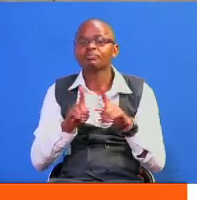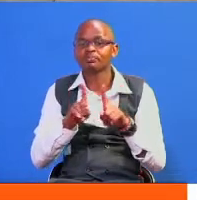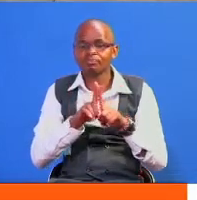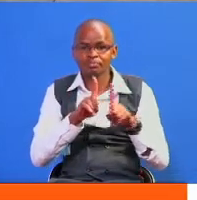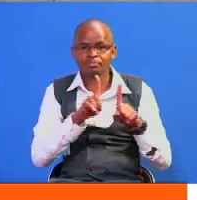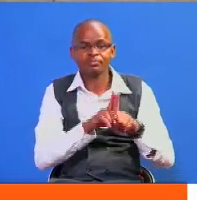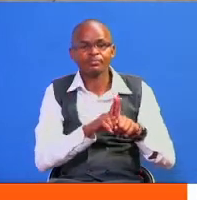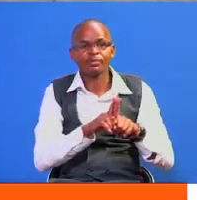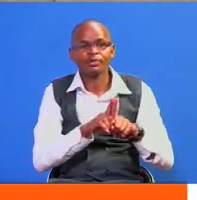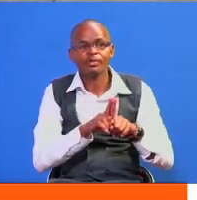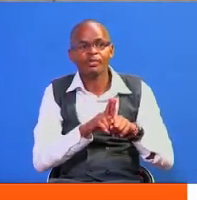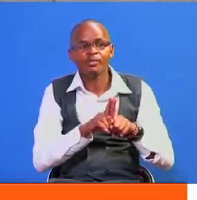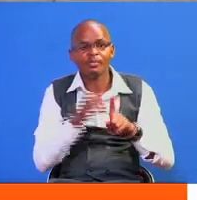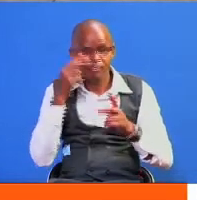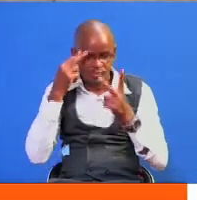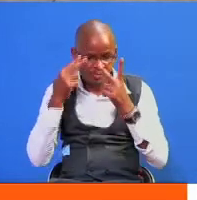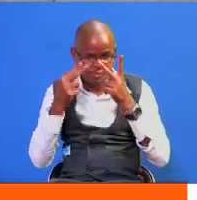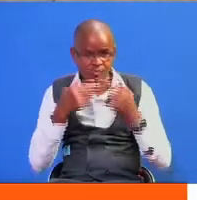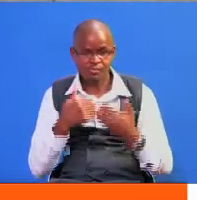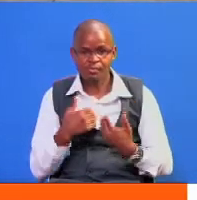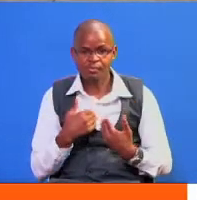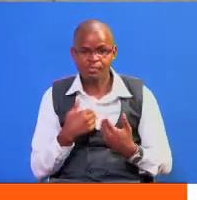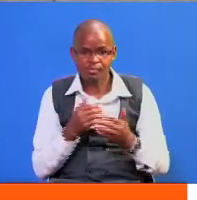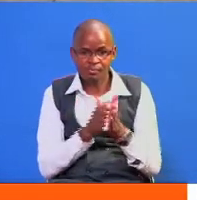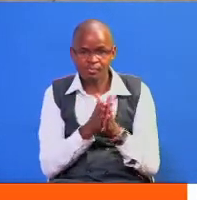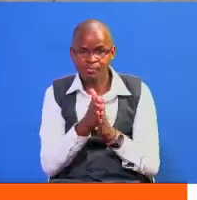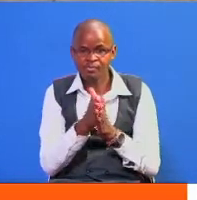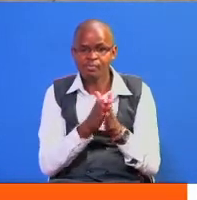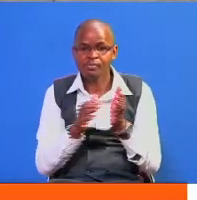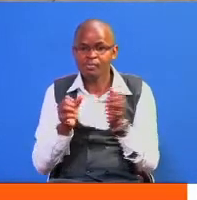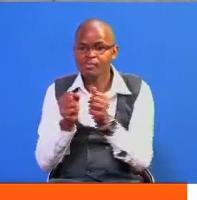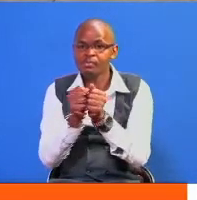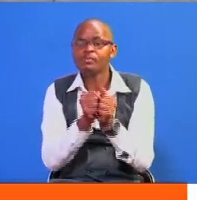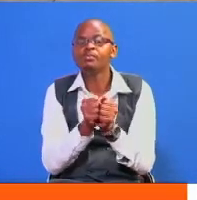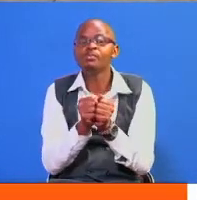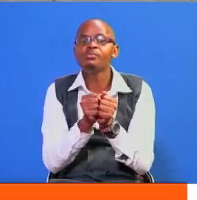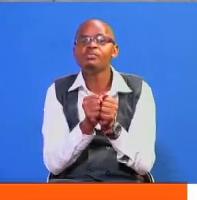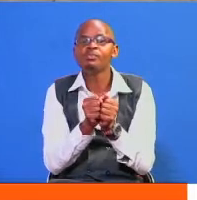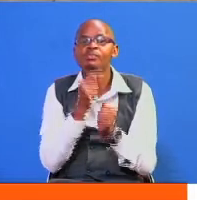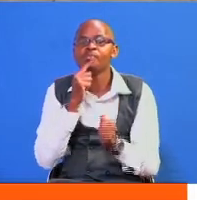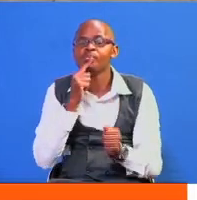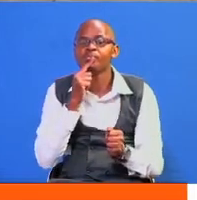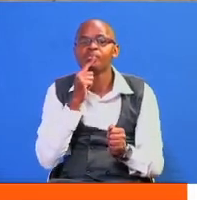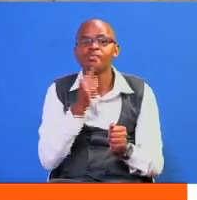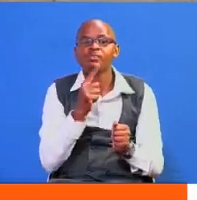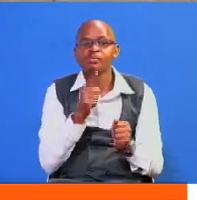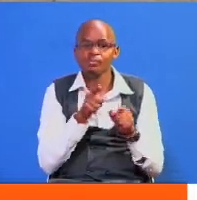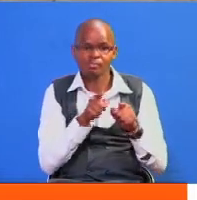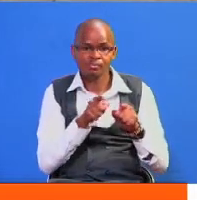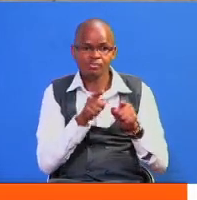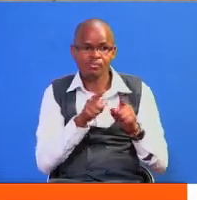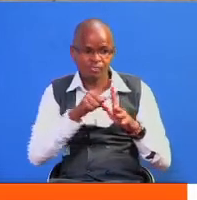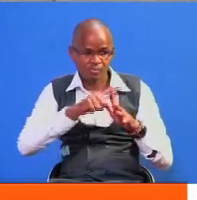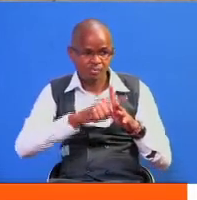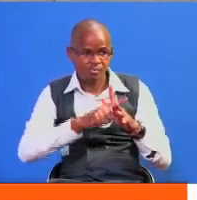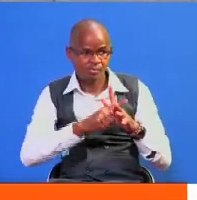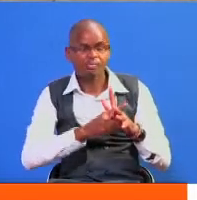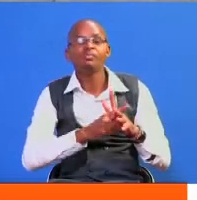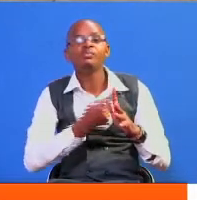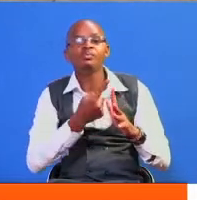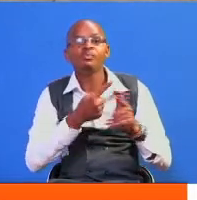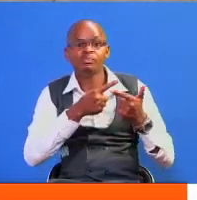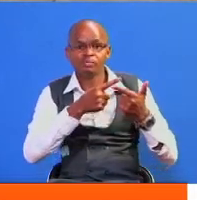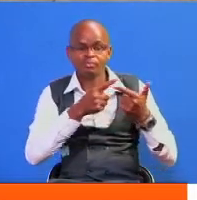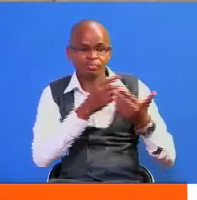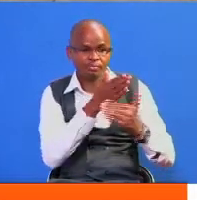ndio naona kuna interest nazo sana. So hapo ndio alianzia.